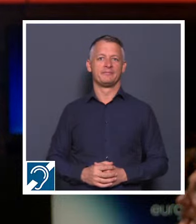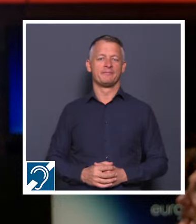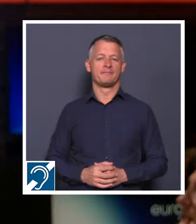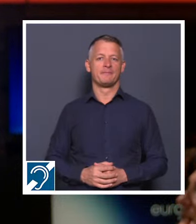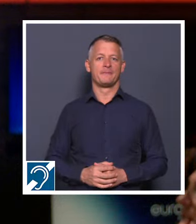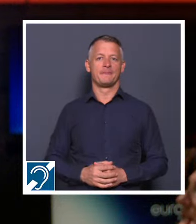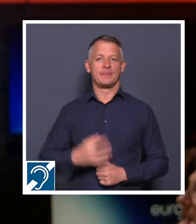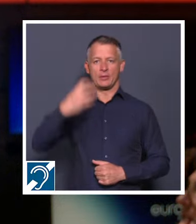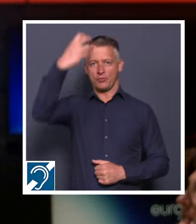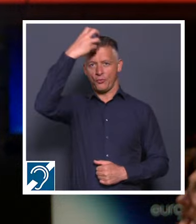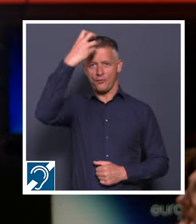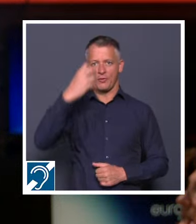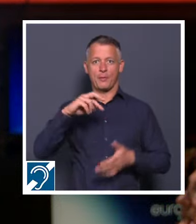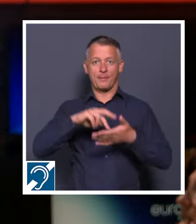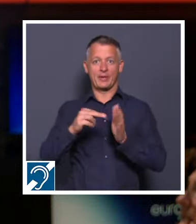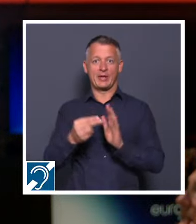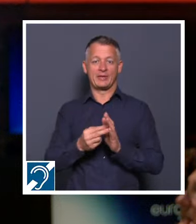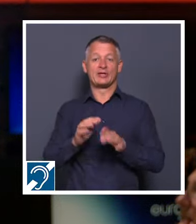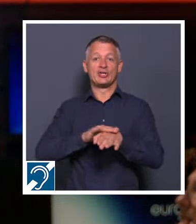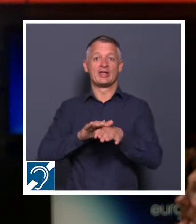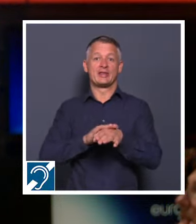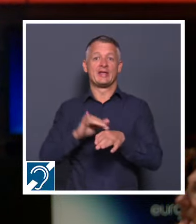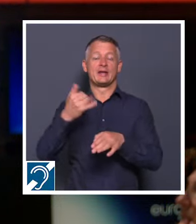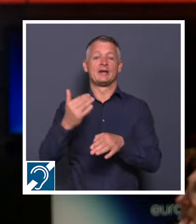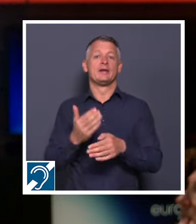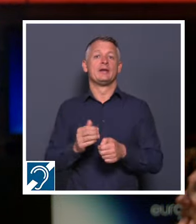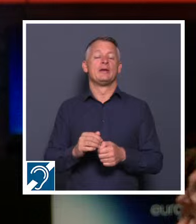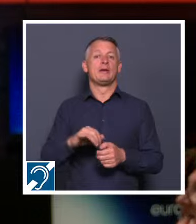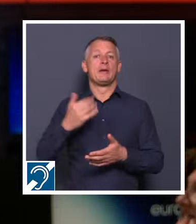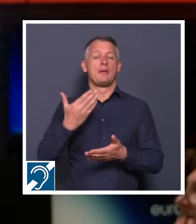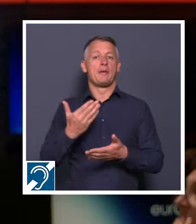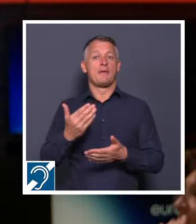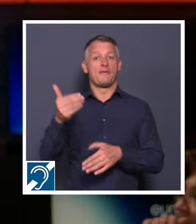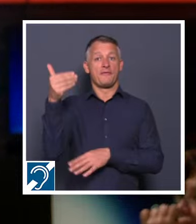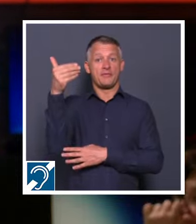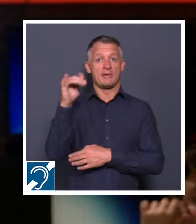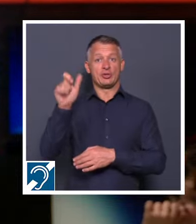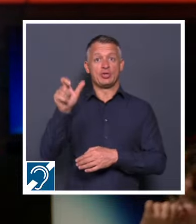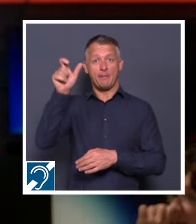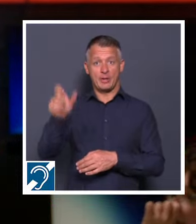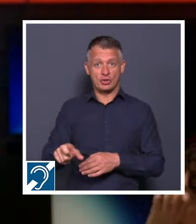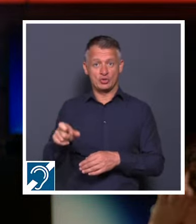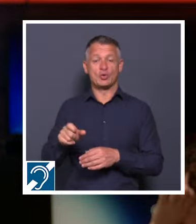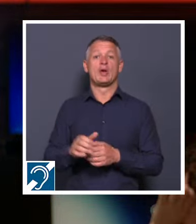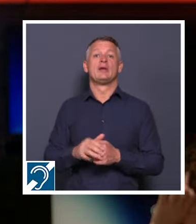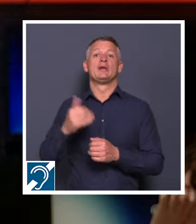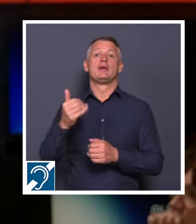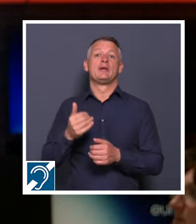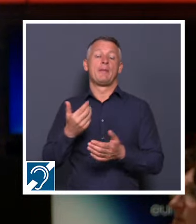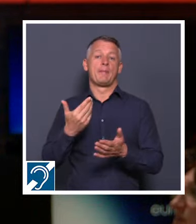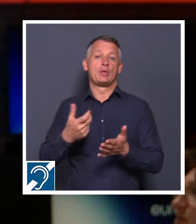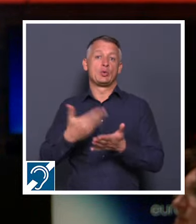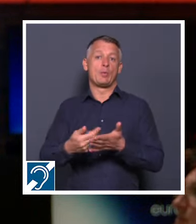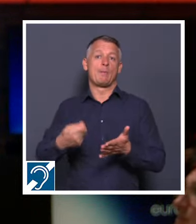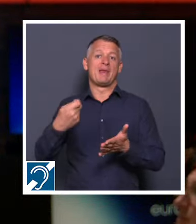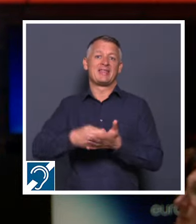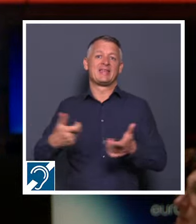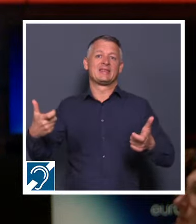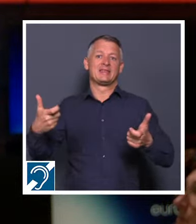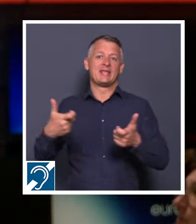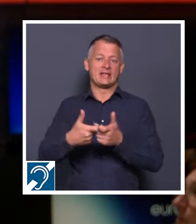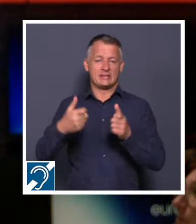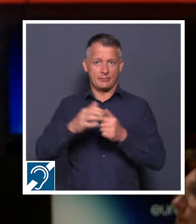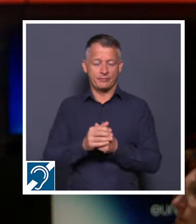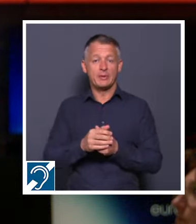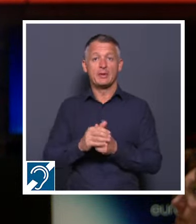Guvernul pregătește o amnistie fiscală atât pentru firme cât și pentru persoanele fizice în încercarea de a aduce bani în plus la buget. În ședința de guvern, premierul